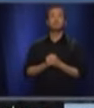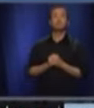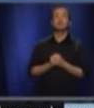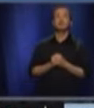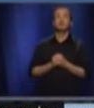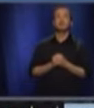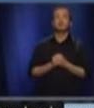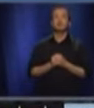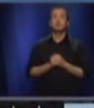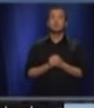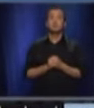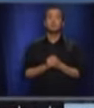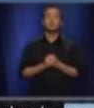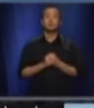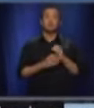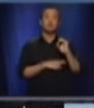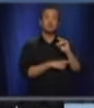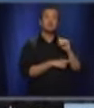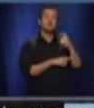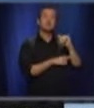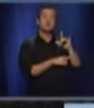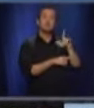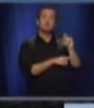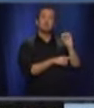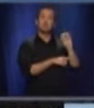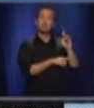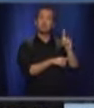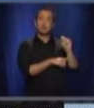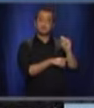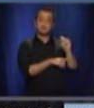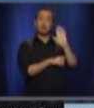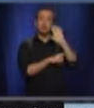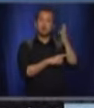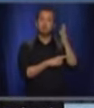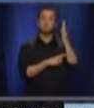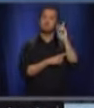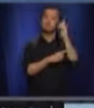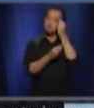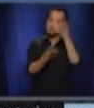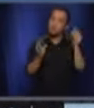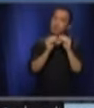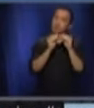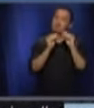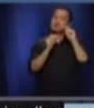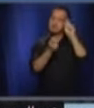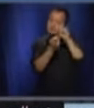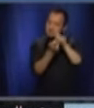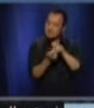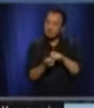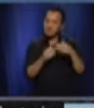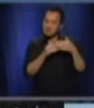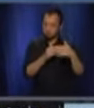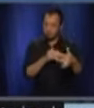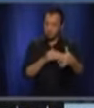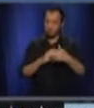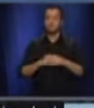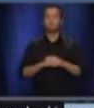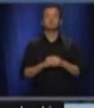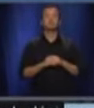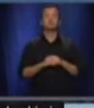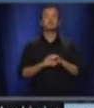quand ma collègue Geneviève Guilmeault vous fera un rapport sur ce qui est arrivé hier, Et vous verrez que la décision que nous prenons aujourd'hui